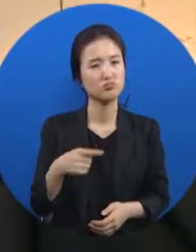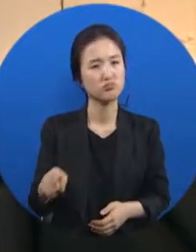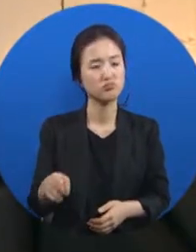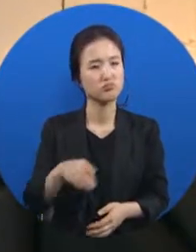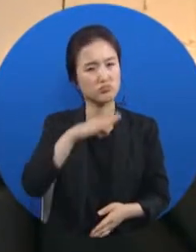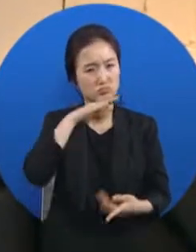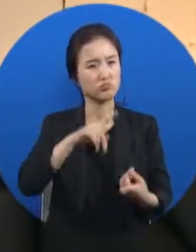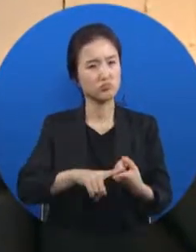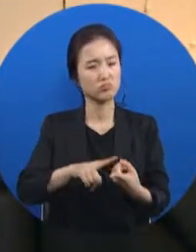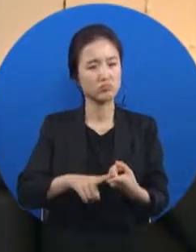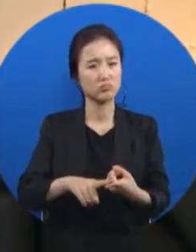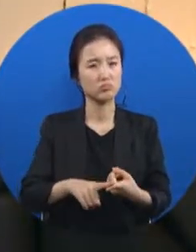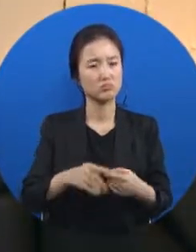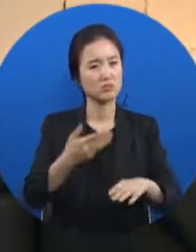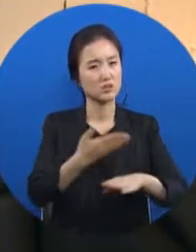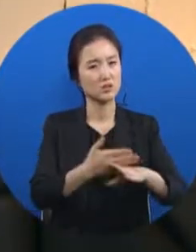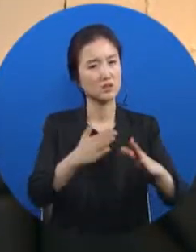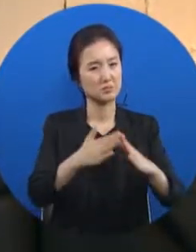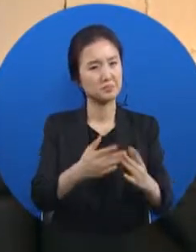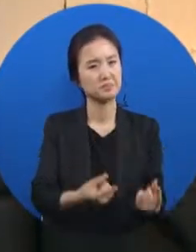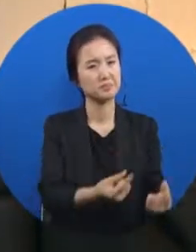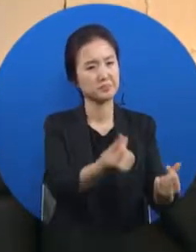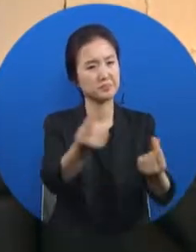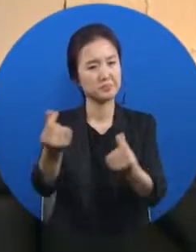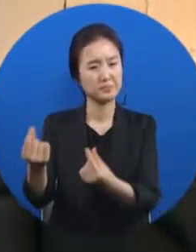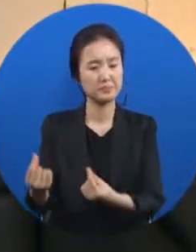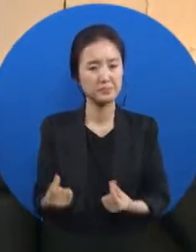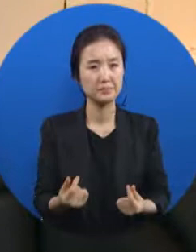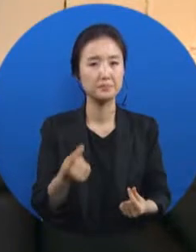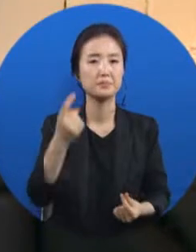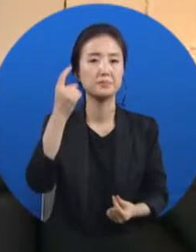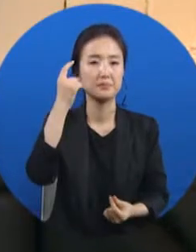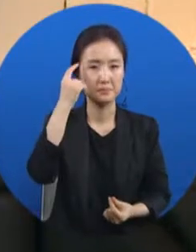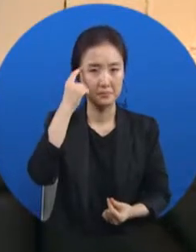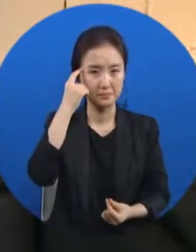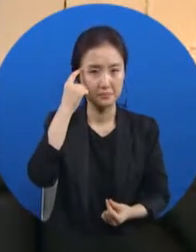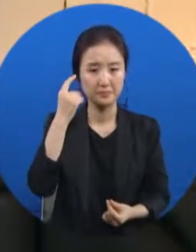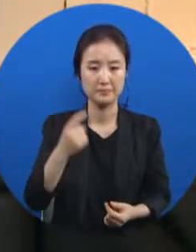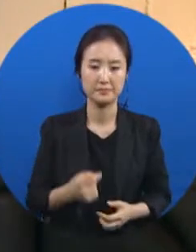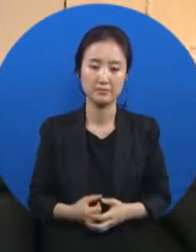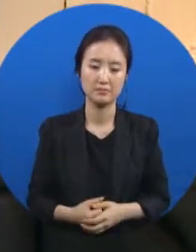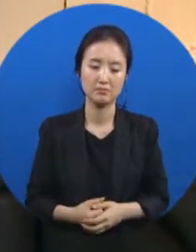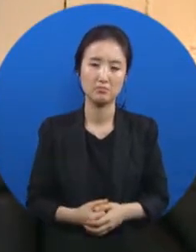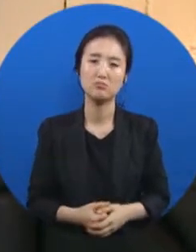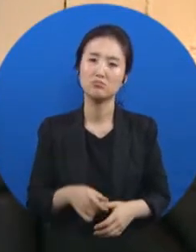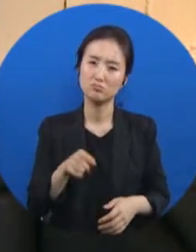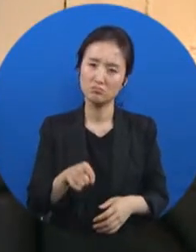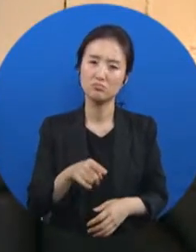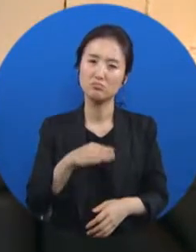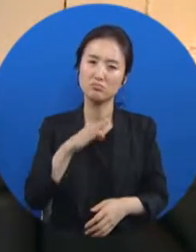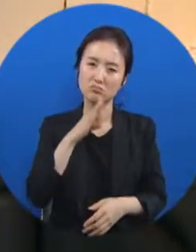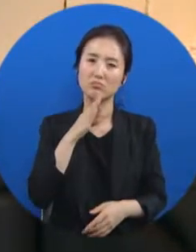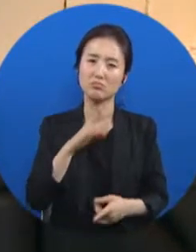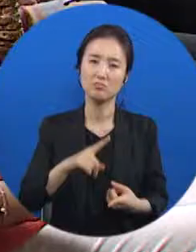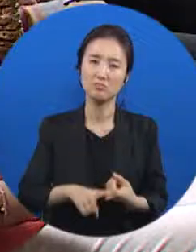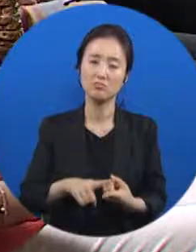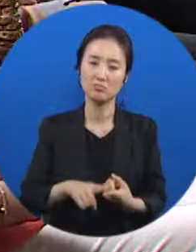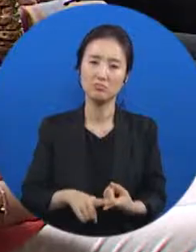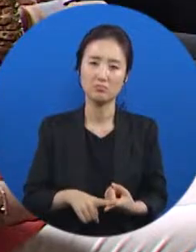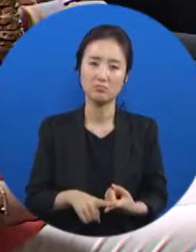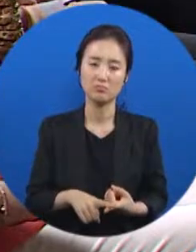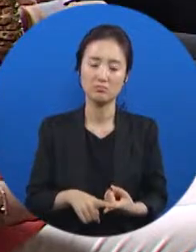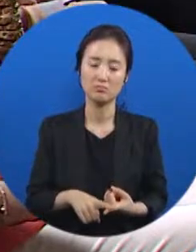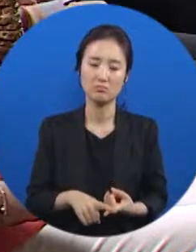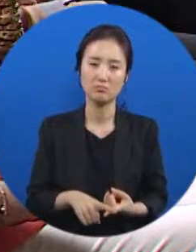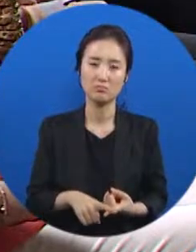같은 환경이 이렇게 보면 주변도 비슷하잖아요. 뭐 그러면서 아, 이게 살아가는 거구나. 뭐 그렇게 또그